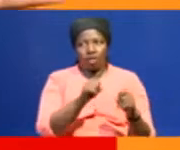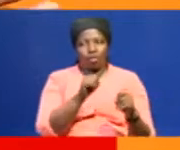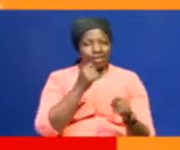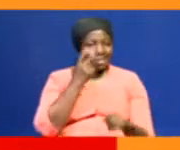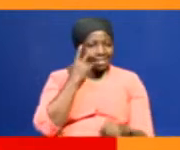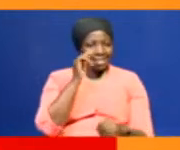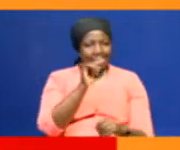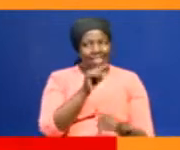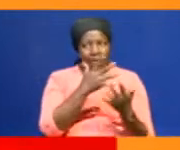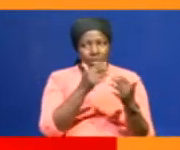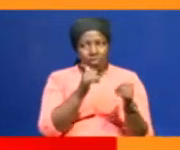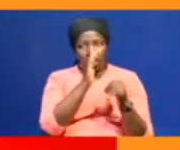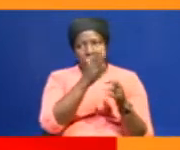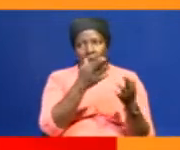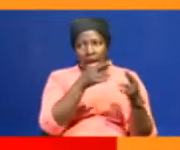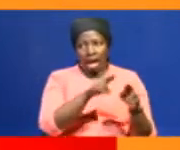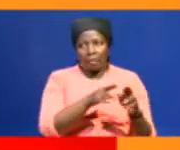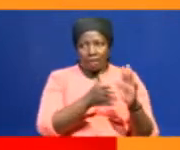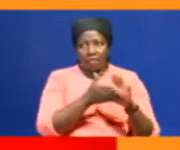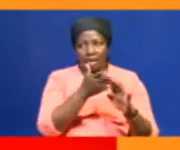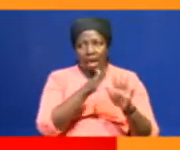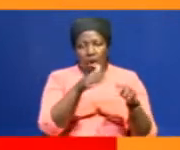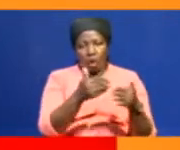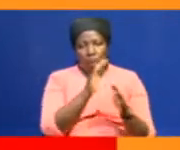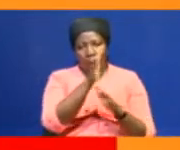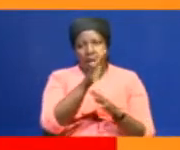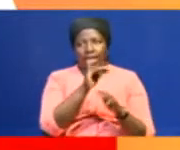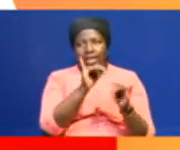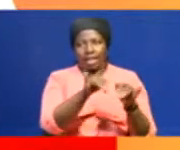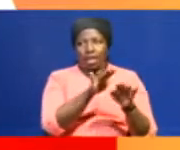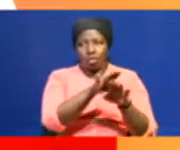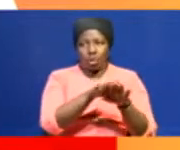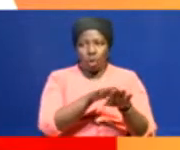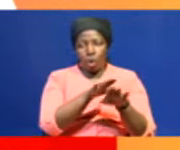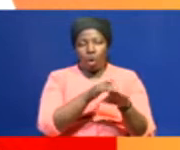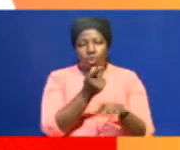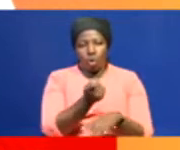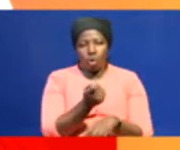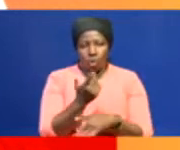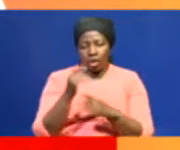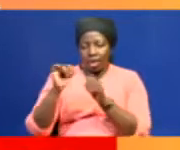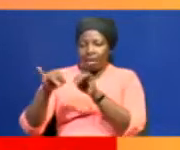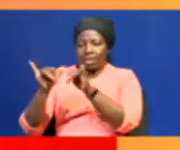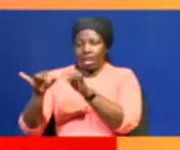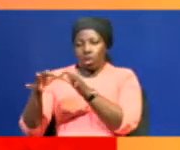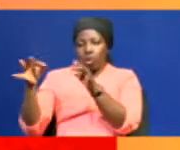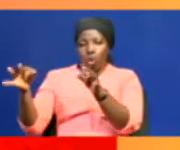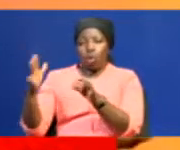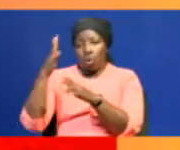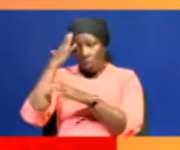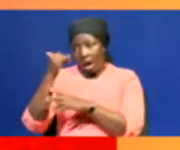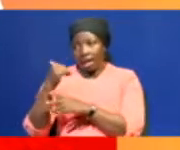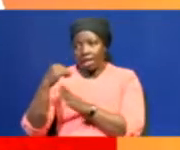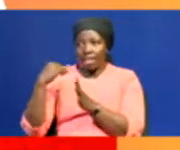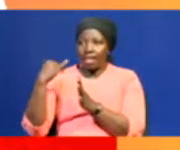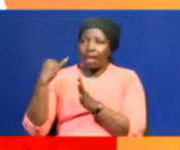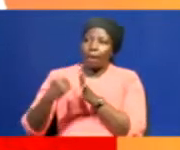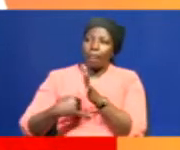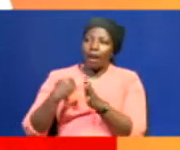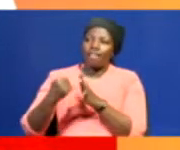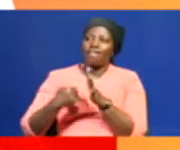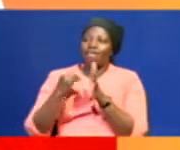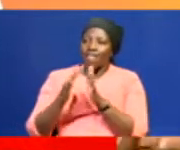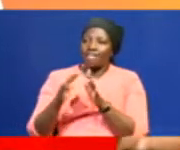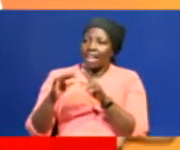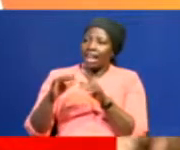ni jambo la haraka ama itachukua muda kidogo? Inaweza chukua muda kwa sababu wale watu manufacturers wenyewe